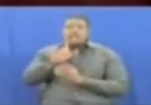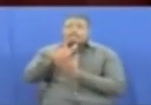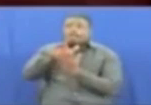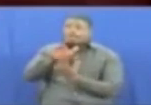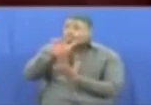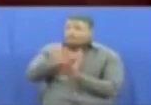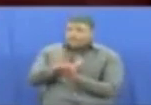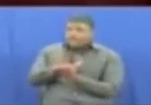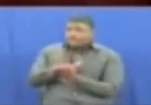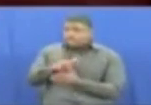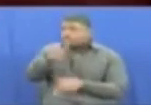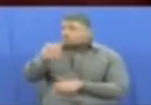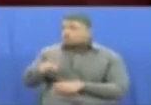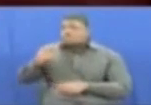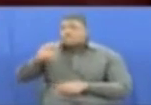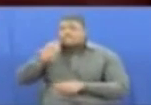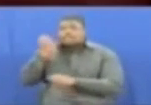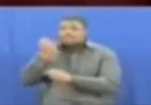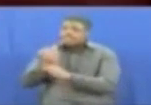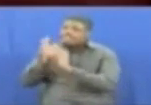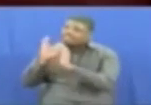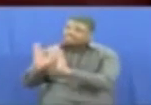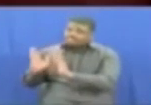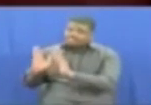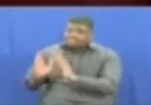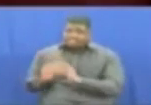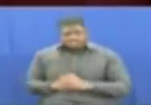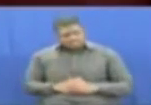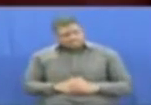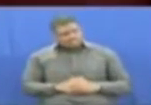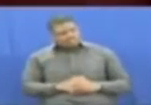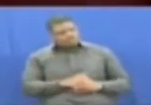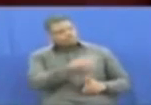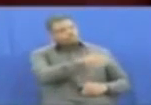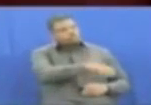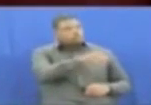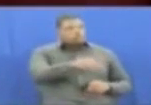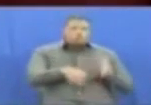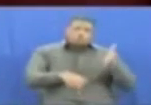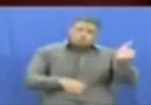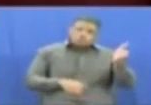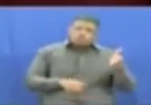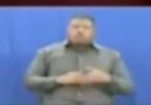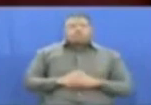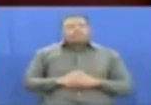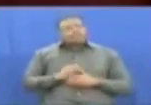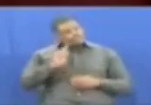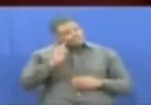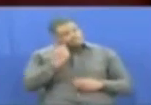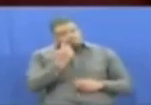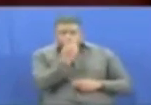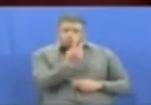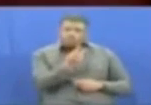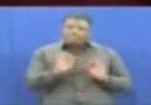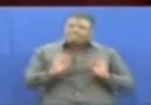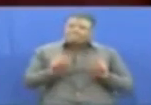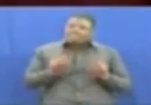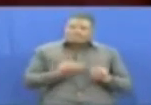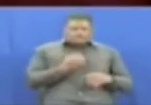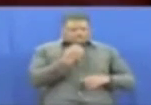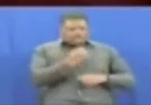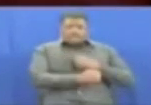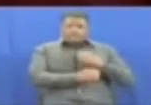pao wajaribu kufanya hivyo hivyo. Walio kwenye masoko yana uongozi, wajaribu kuona namna gani na wao wanaweza kuchukua